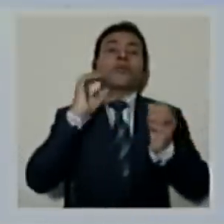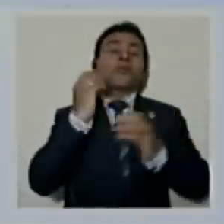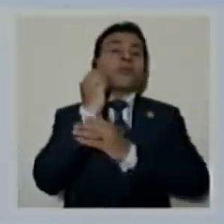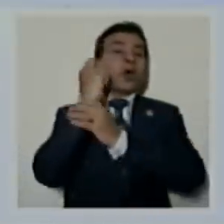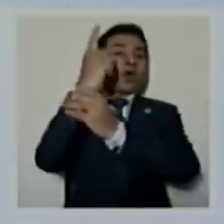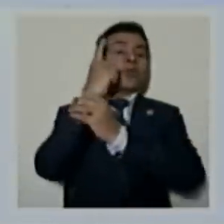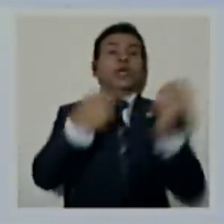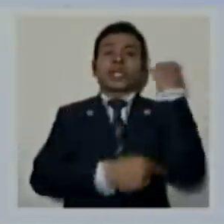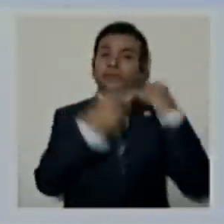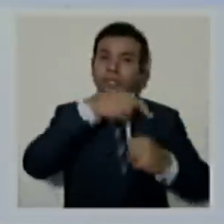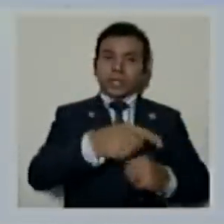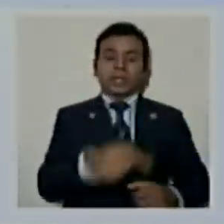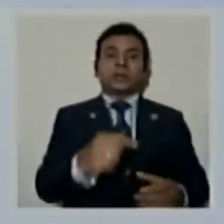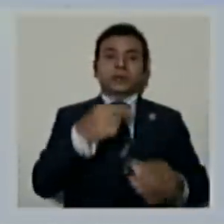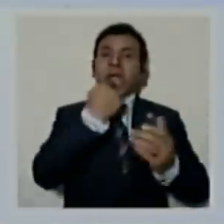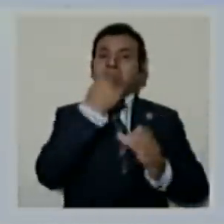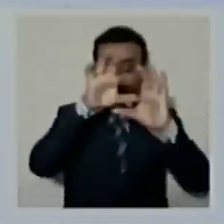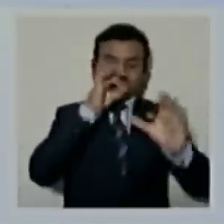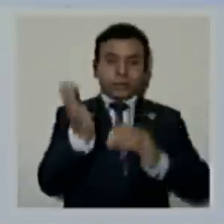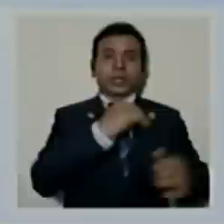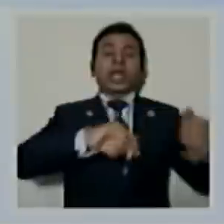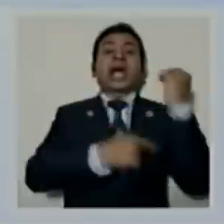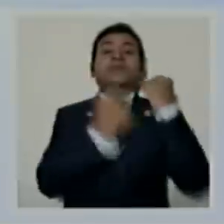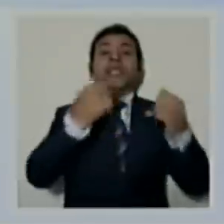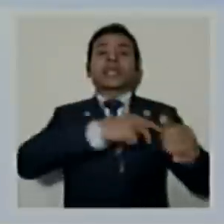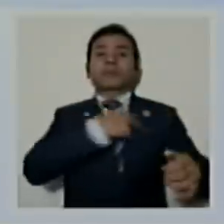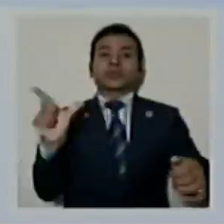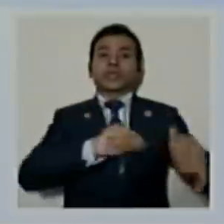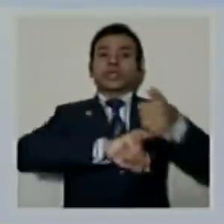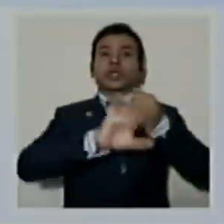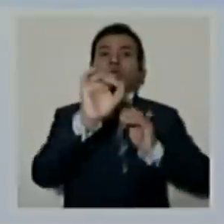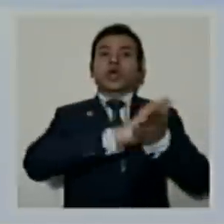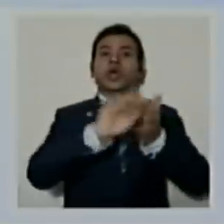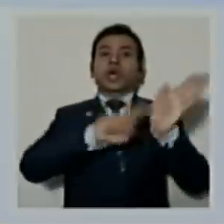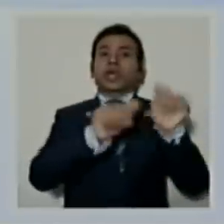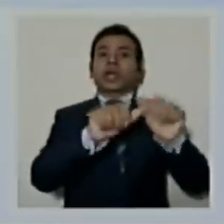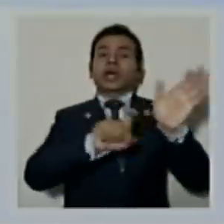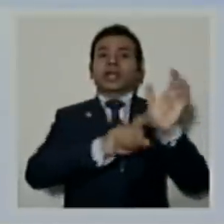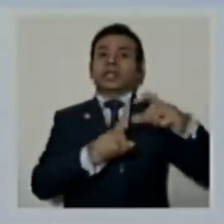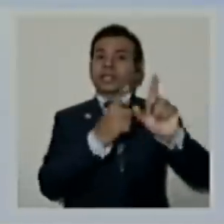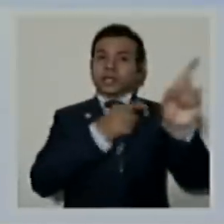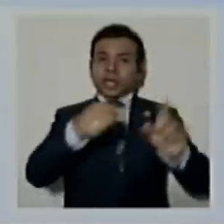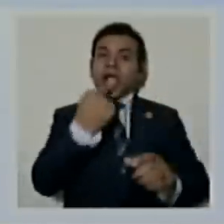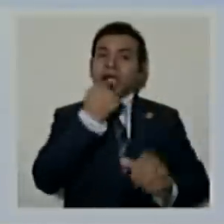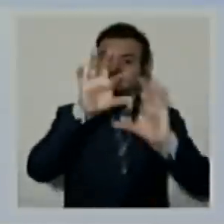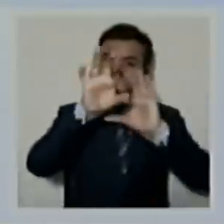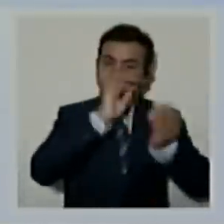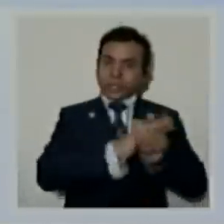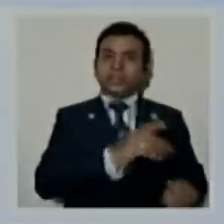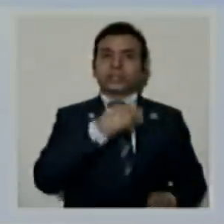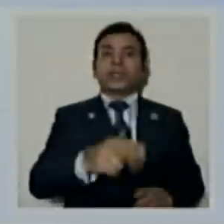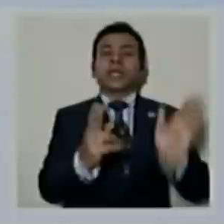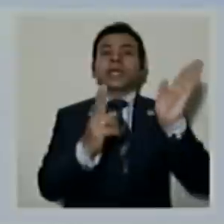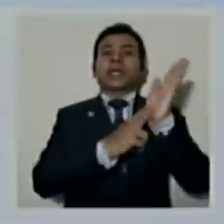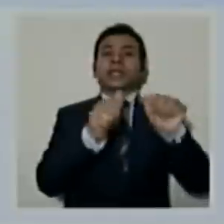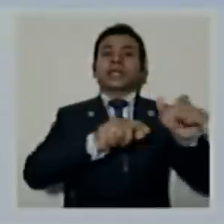আছে। তারা 4টি বুথের মাধ্যমে বঙ্গবন্ধু শেখ মুজিব মেডিকেল ইউনিভার্সিটিতে নমুনা সংগ্রহ করছে, সরদ্দি মেডিকেল কলেজ হাসপাতালে 1টি বুথের মাধ্যমে